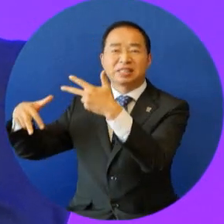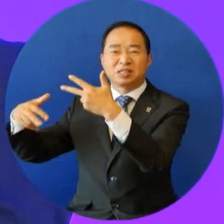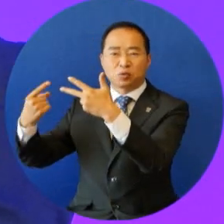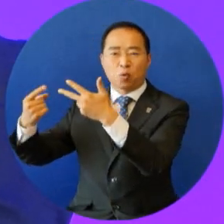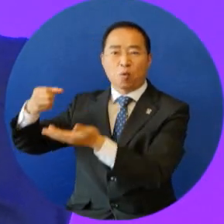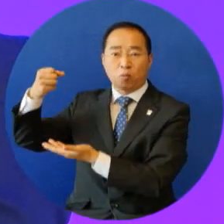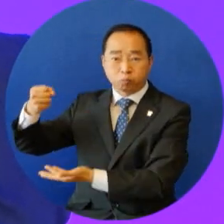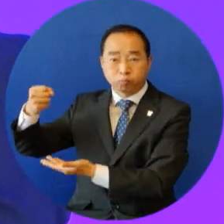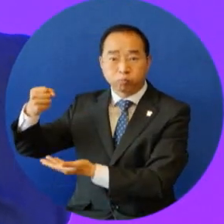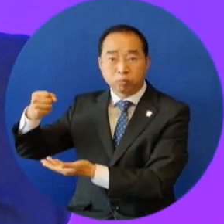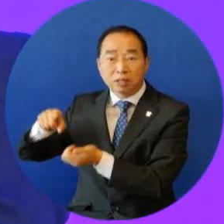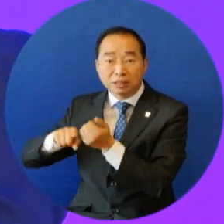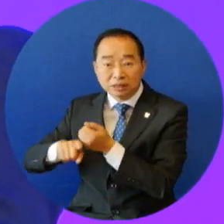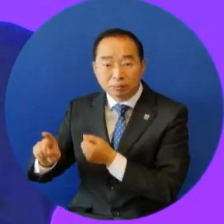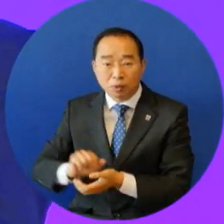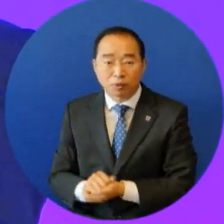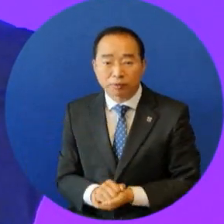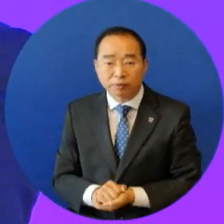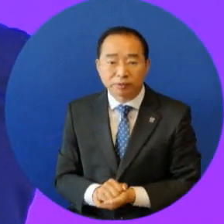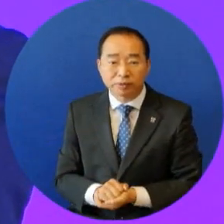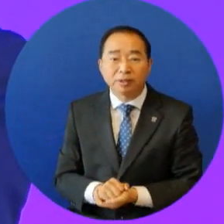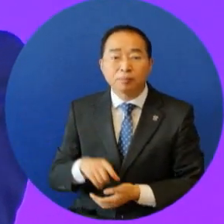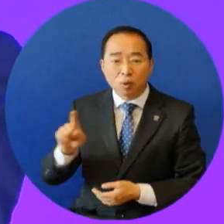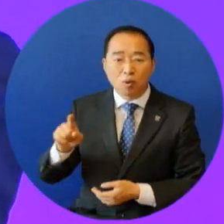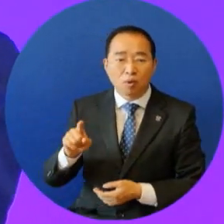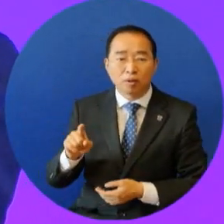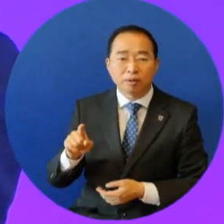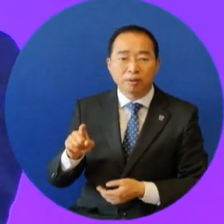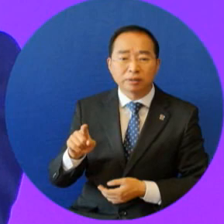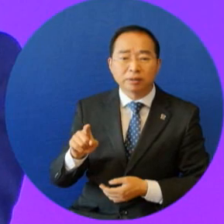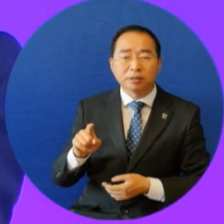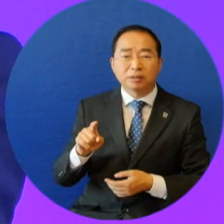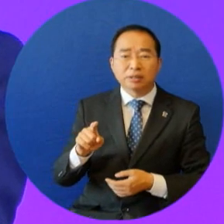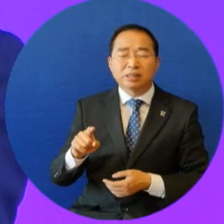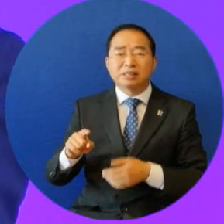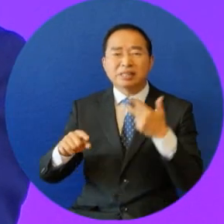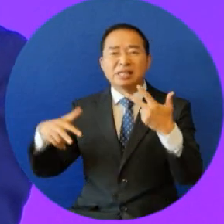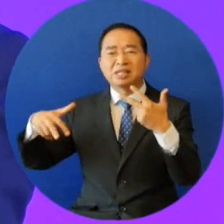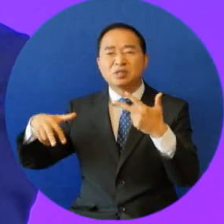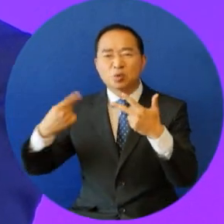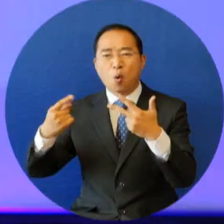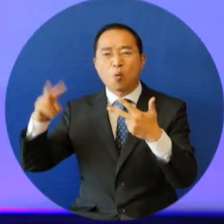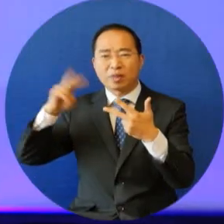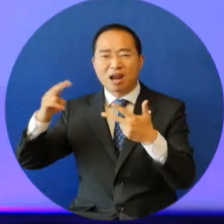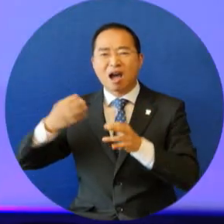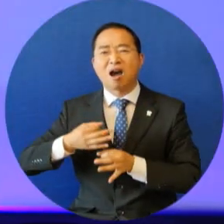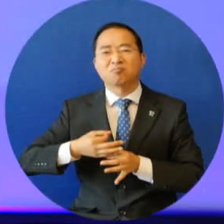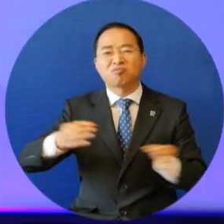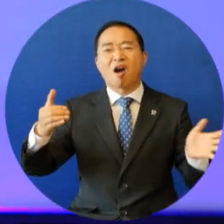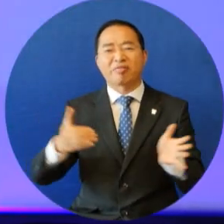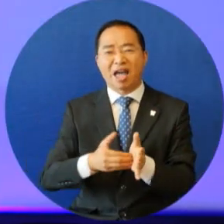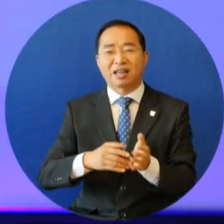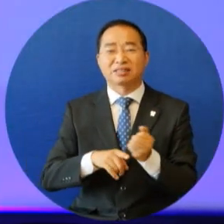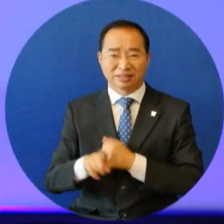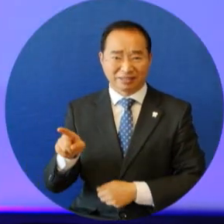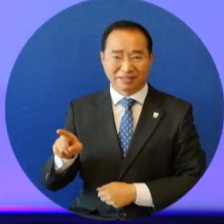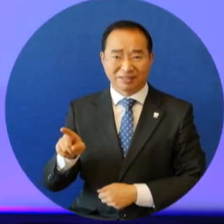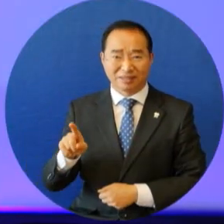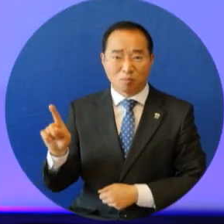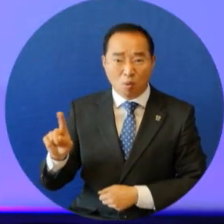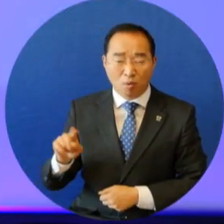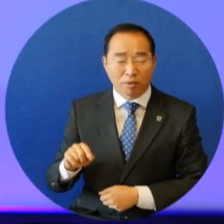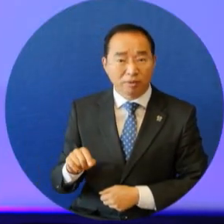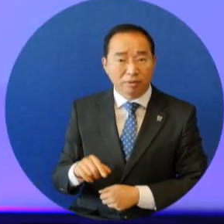갖고 있는데 이 얘기는 곧 연준이 본원통화를 7조 달러를 풀었다는 얘기거든요. 이게 어느 정도 큰